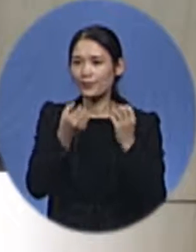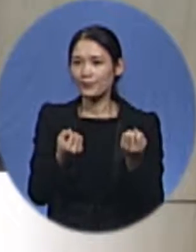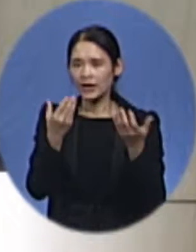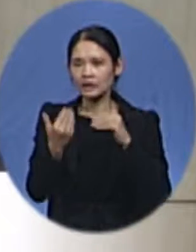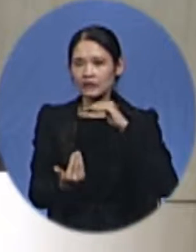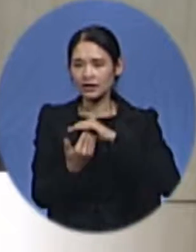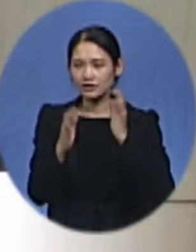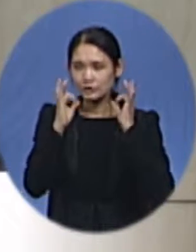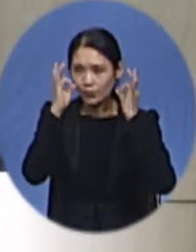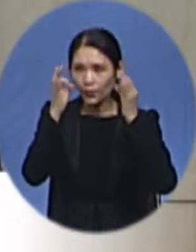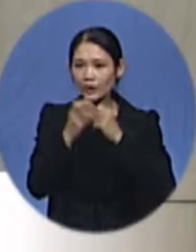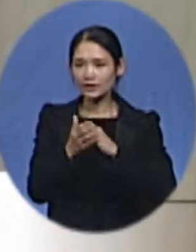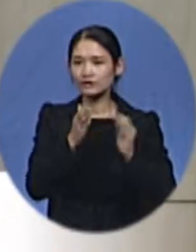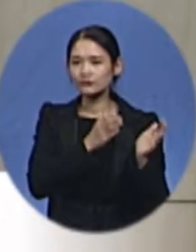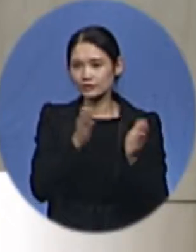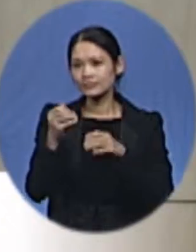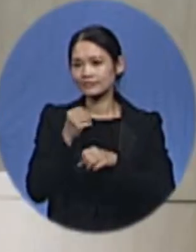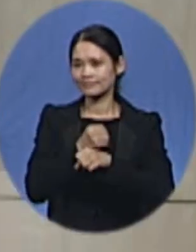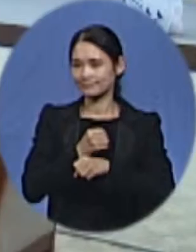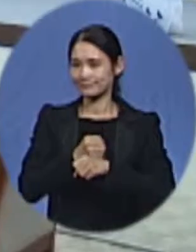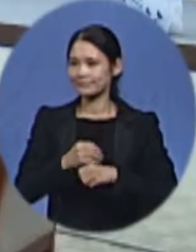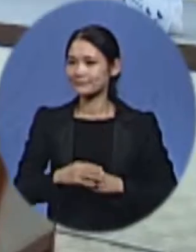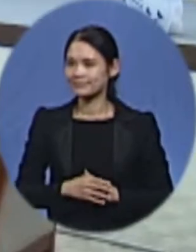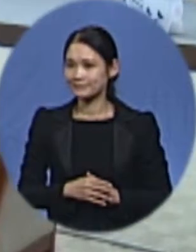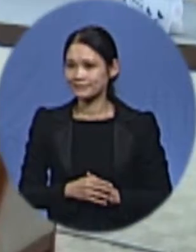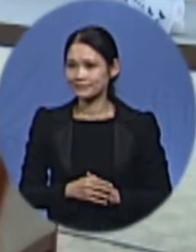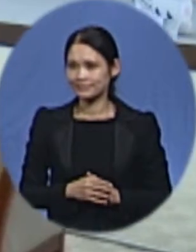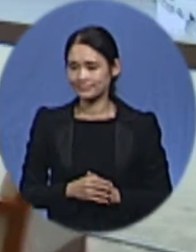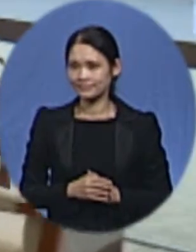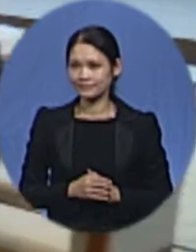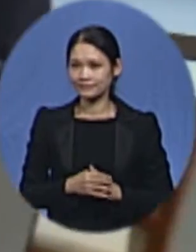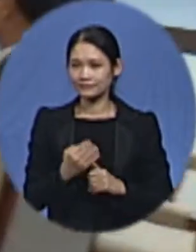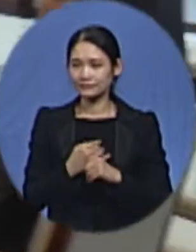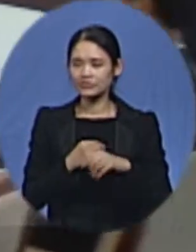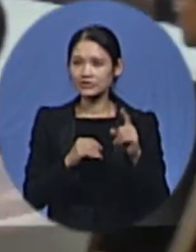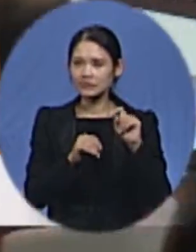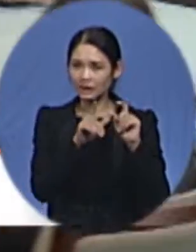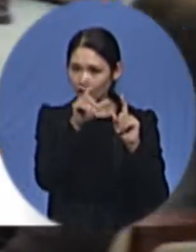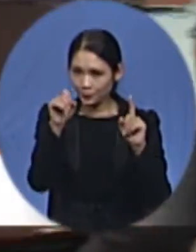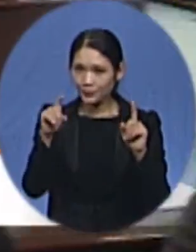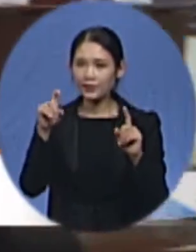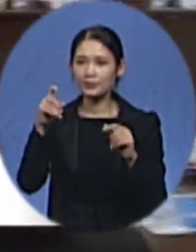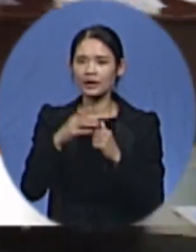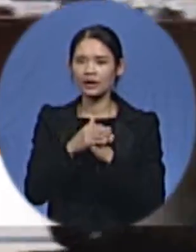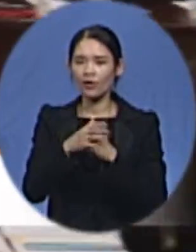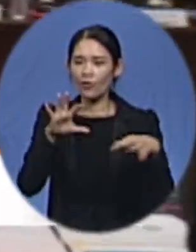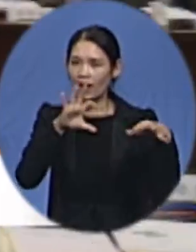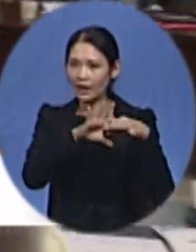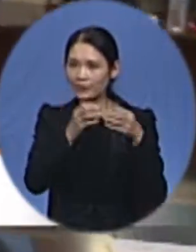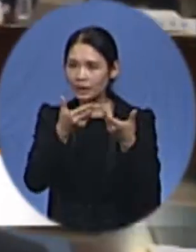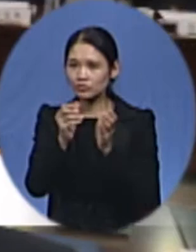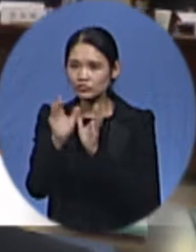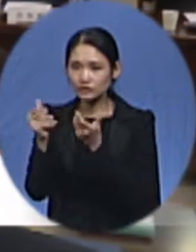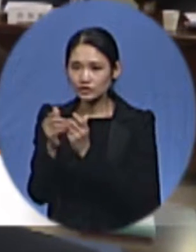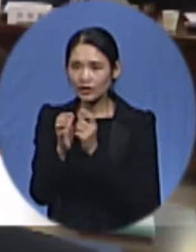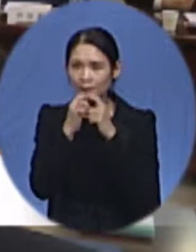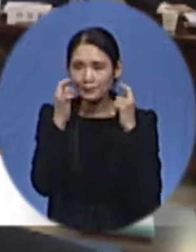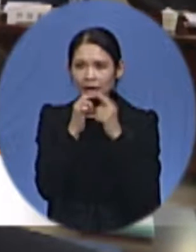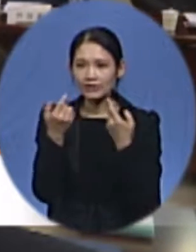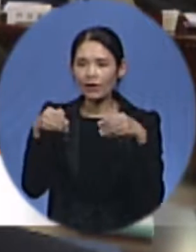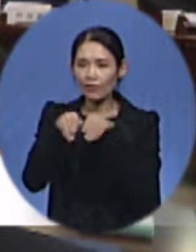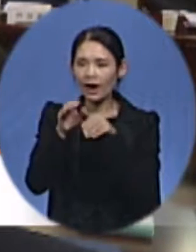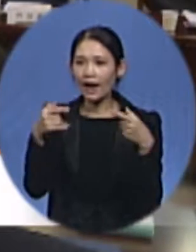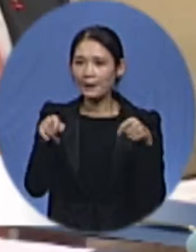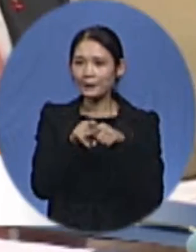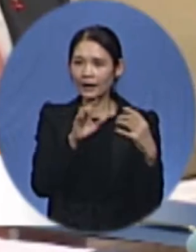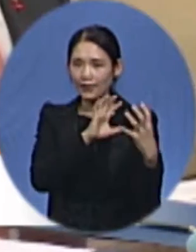되도록 이렇게 준비를 하게 되겠습니다. 지난 11일 관계부처와 지자체, 관련 단체 등 민관이 모인